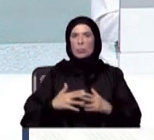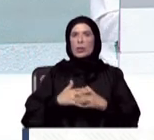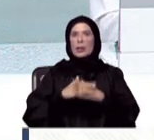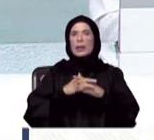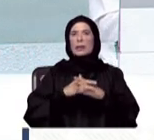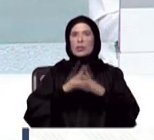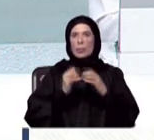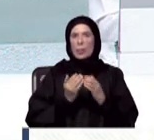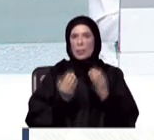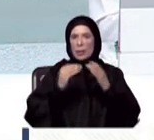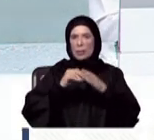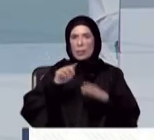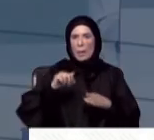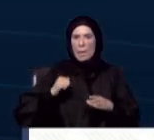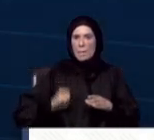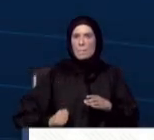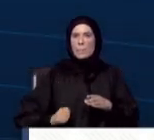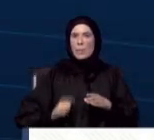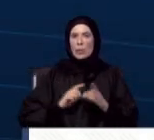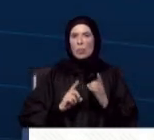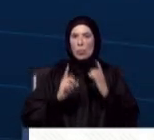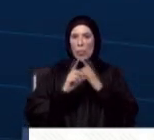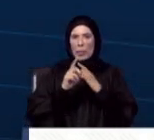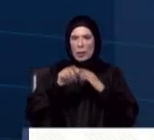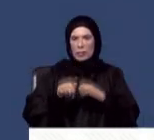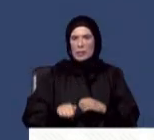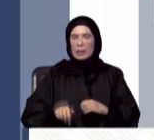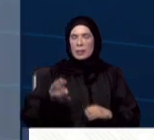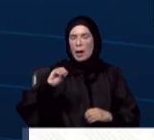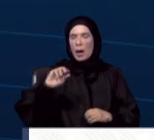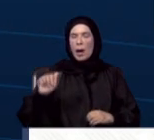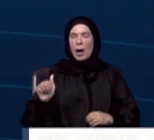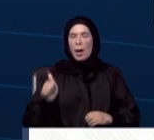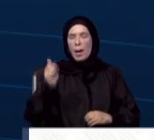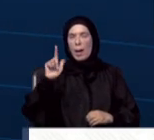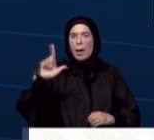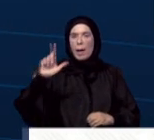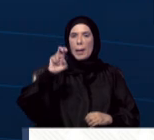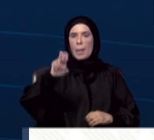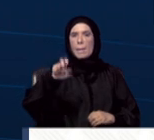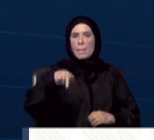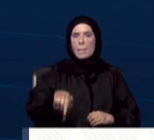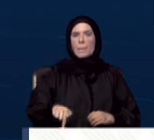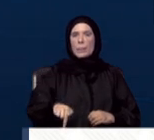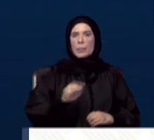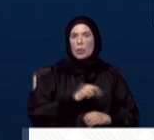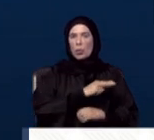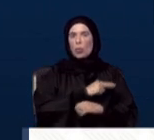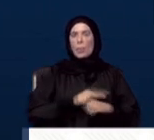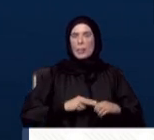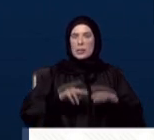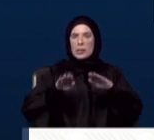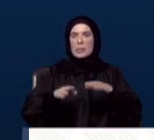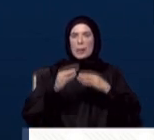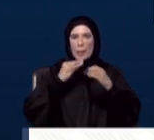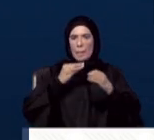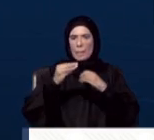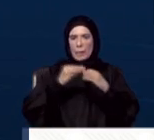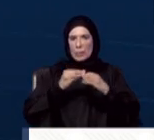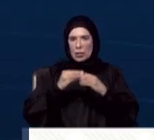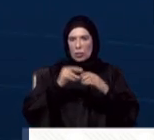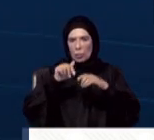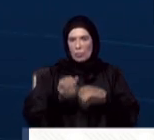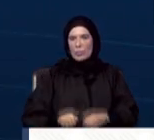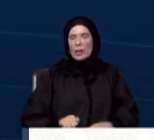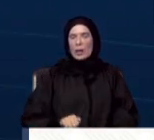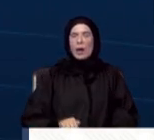لدى مشاركه الشعبه البرلمانيه لمملكه البحرين ممثله بسعاده السيده هاله رمزي فايز عضو مجلس الشورى وسعاده النائب